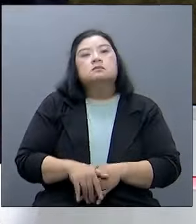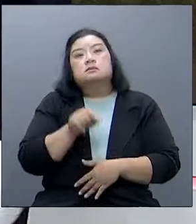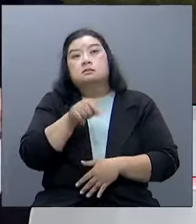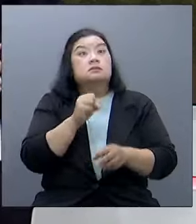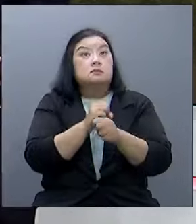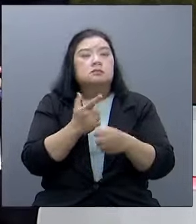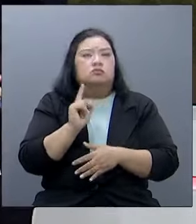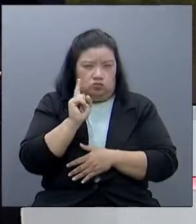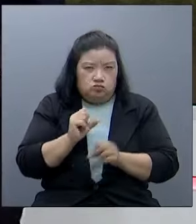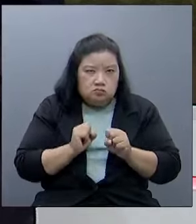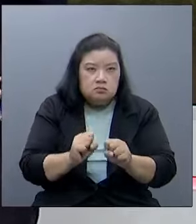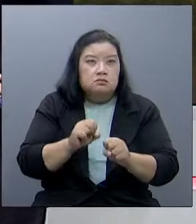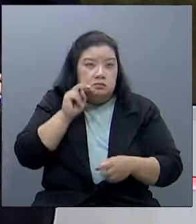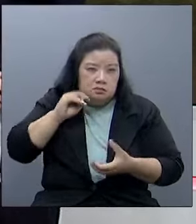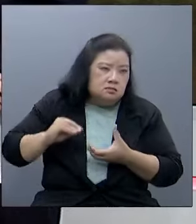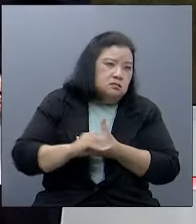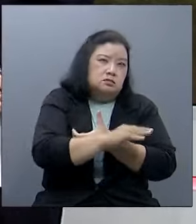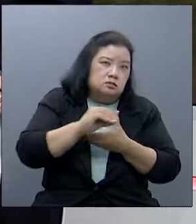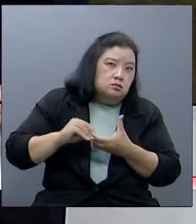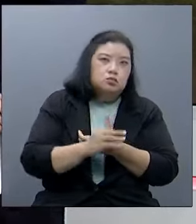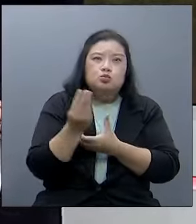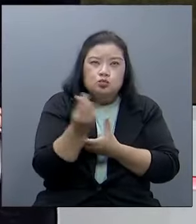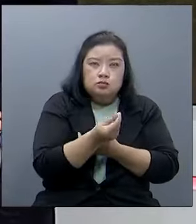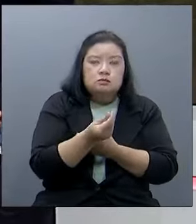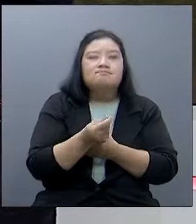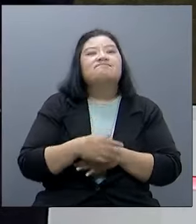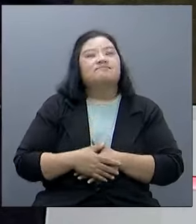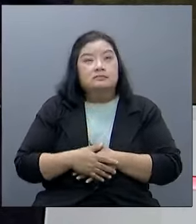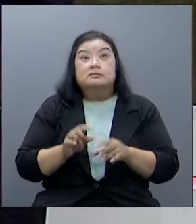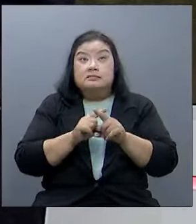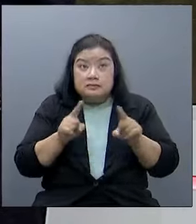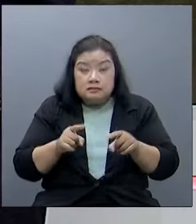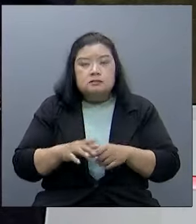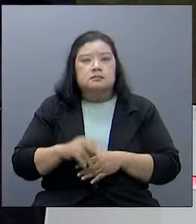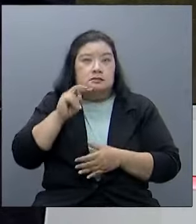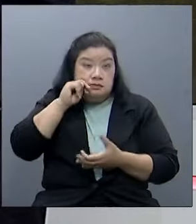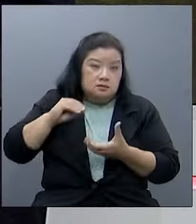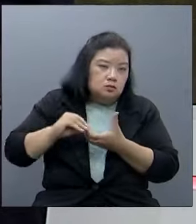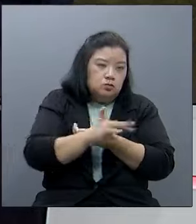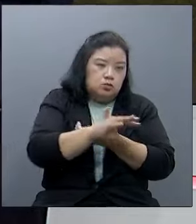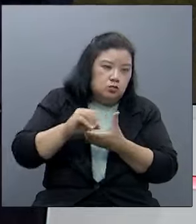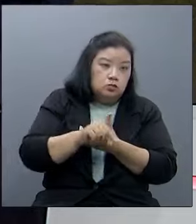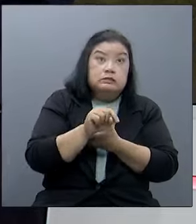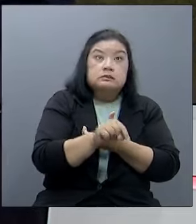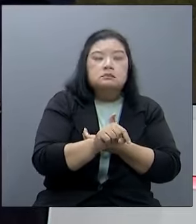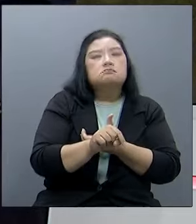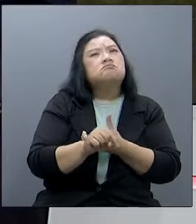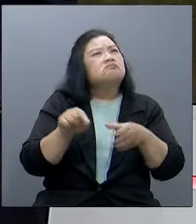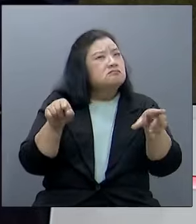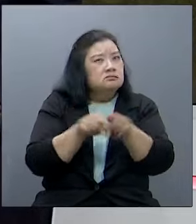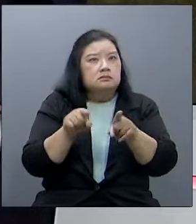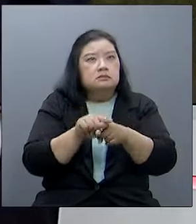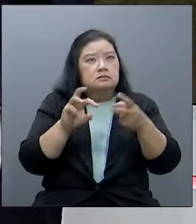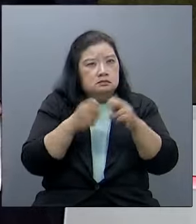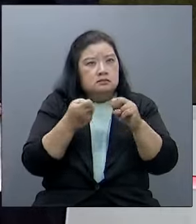เราสูกน้๊มลงแ่น้ำของได้ดีมากขึ้นทีนี้ปลายน้ำอย่แ่น้ำของตอนนี้ก็มีเรื่องสำคัญให้ตองตดต